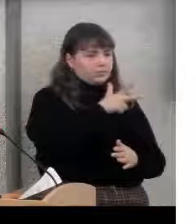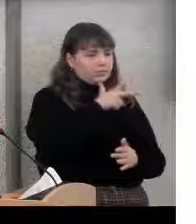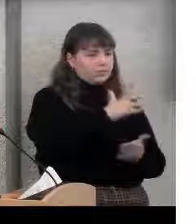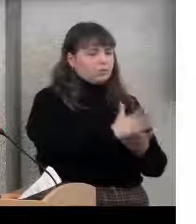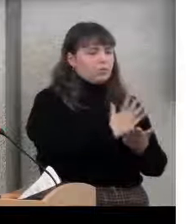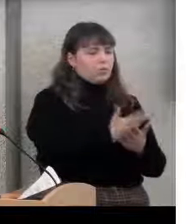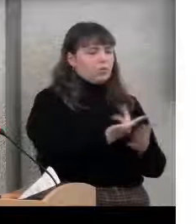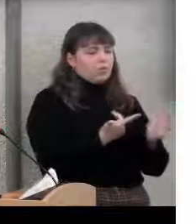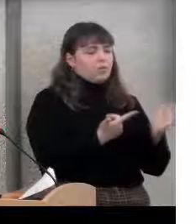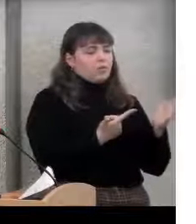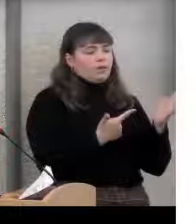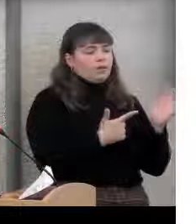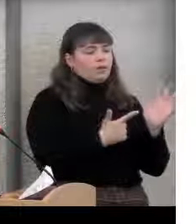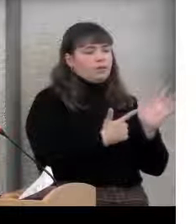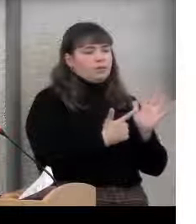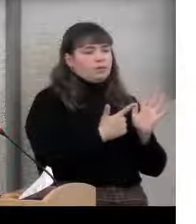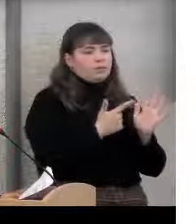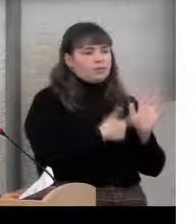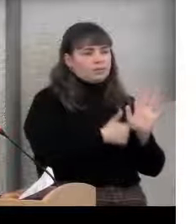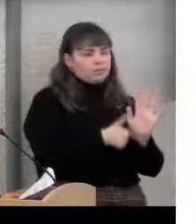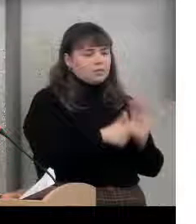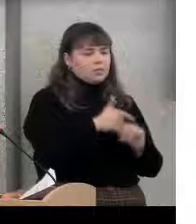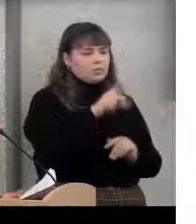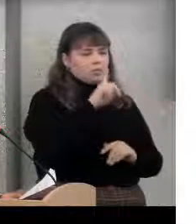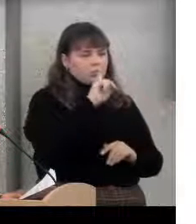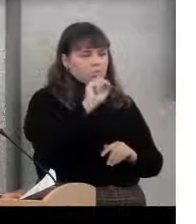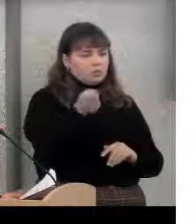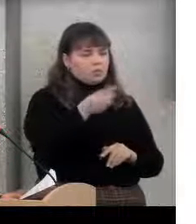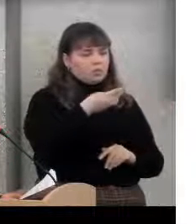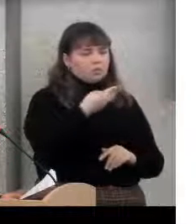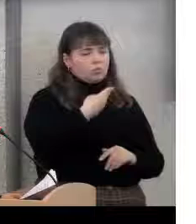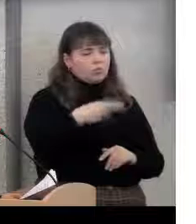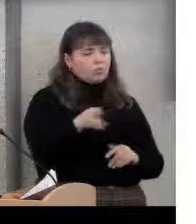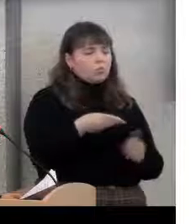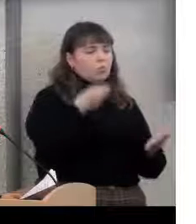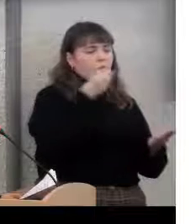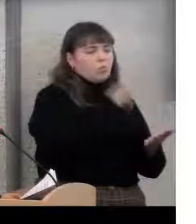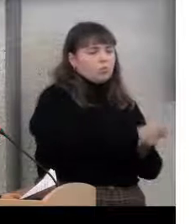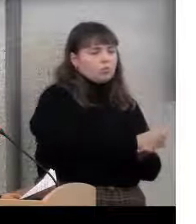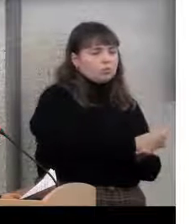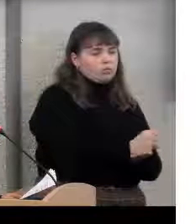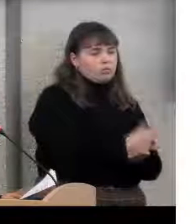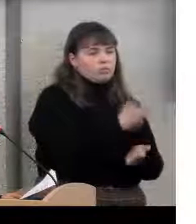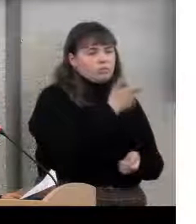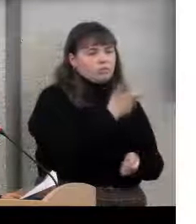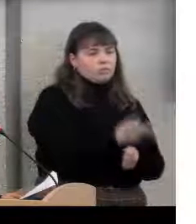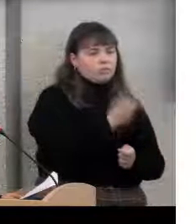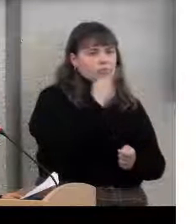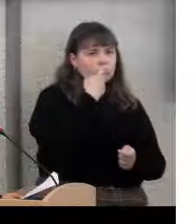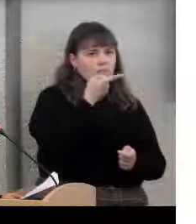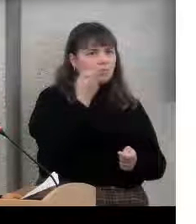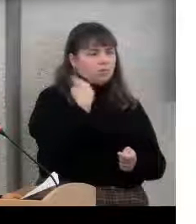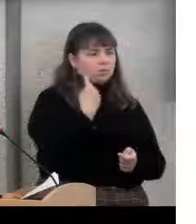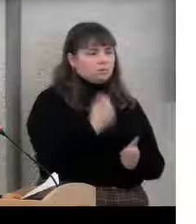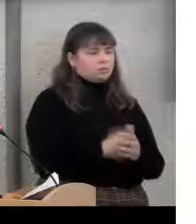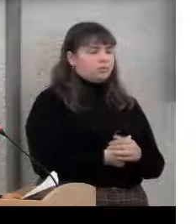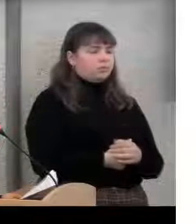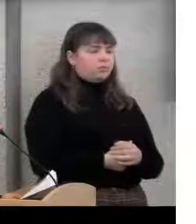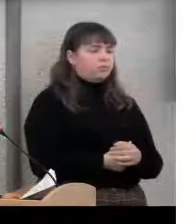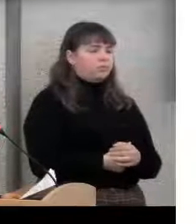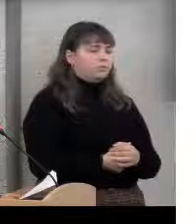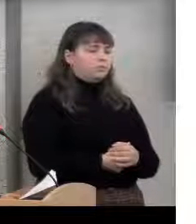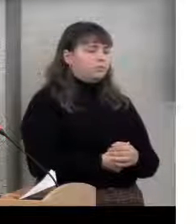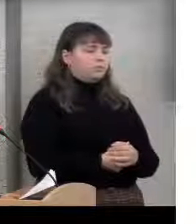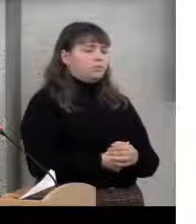milijonų eurų mokesčių, tai yra 3 kartus daugiau negu pernai tuo pat laikotarpiu. Ir taip